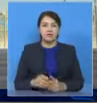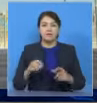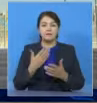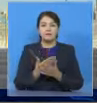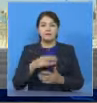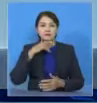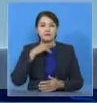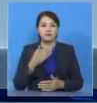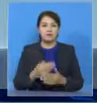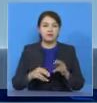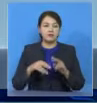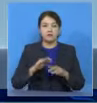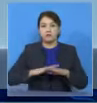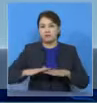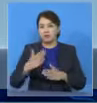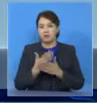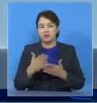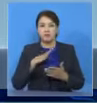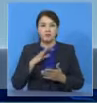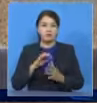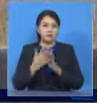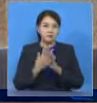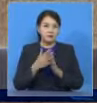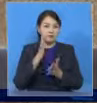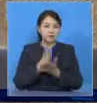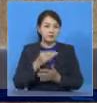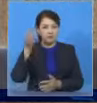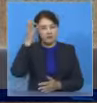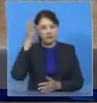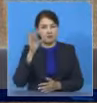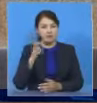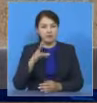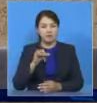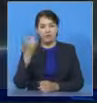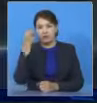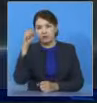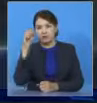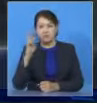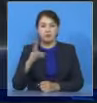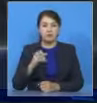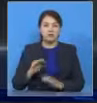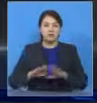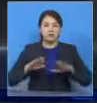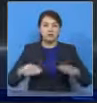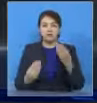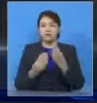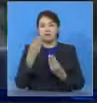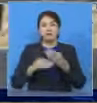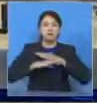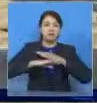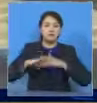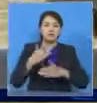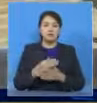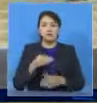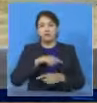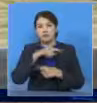большое внимание благоустройству территории. Так, в населенном пункте установлен памятник Даумшар Батыру, воркаут и детские игровые площадки, построенные за счет